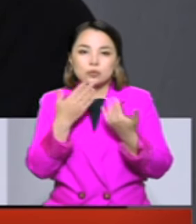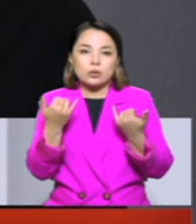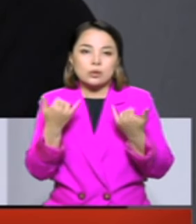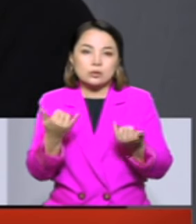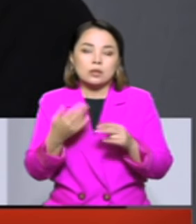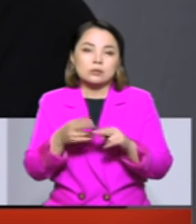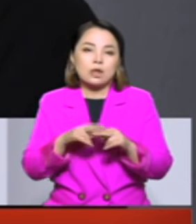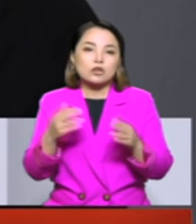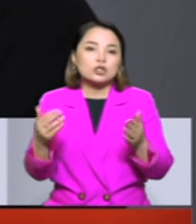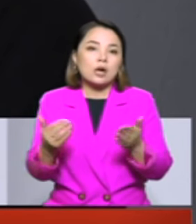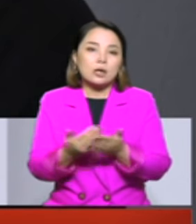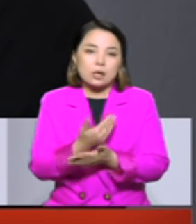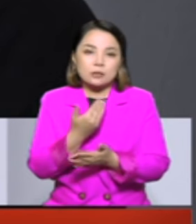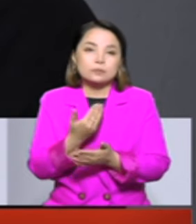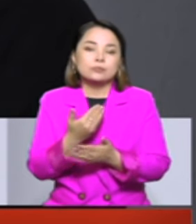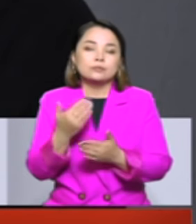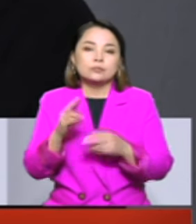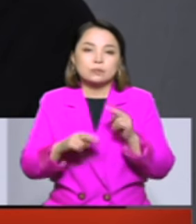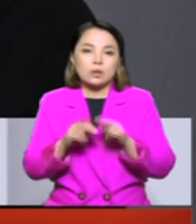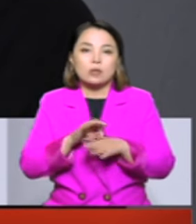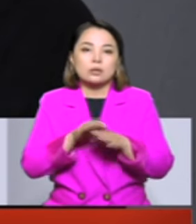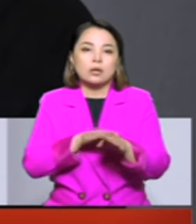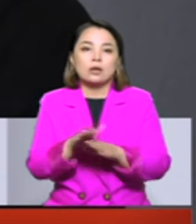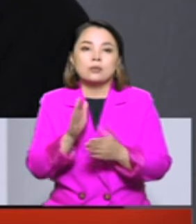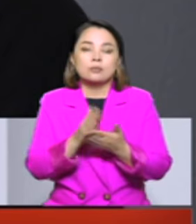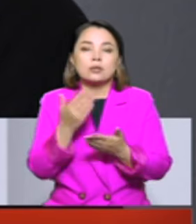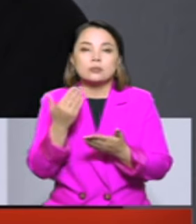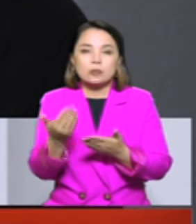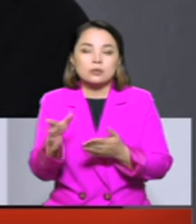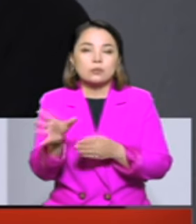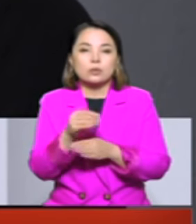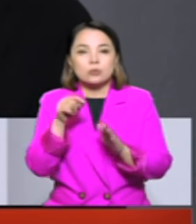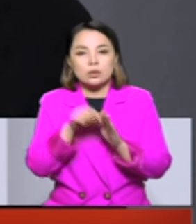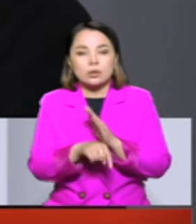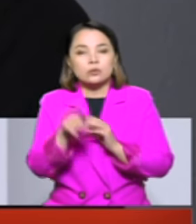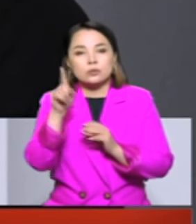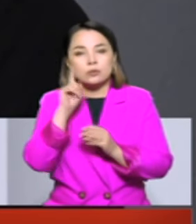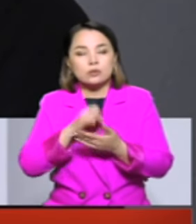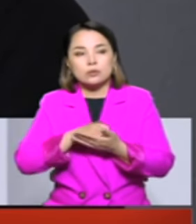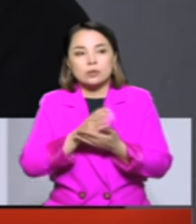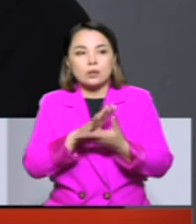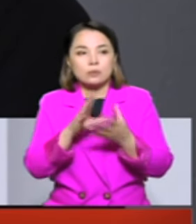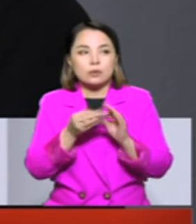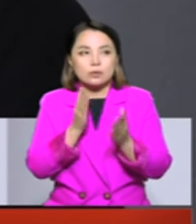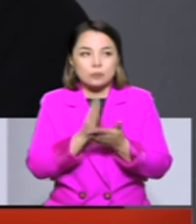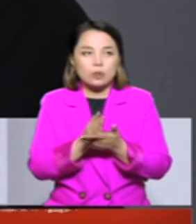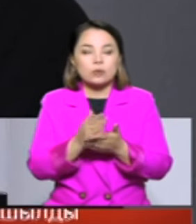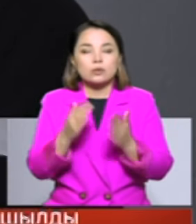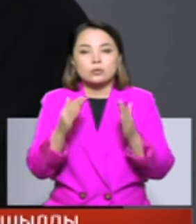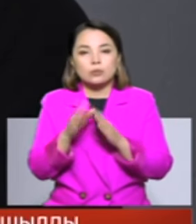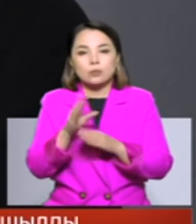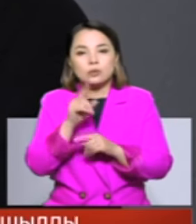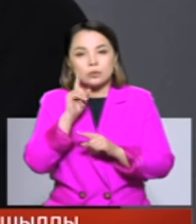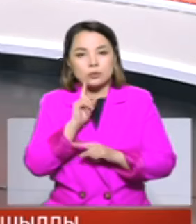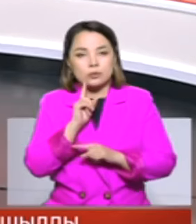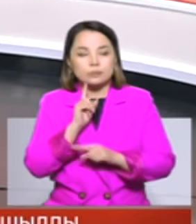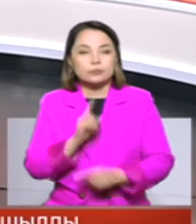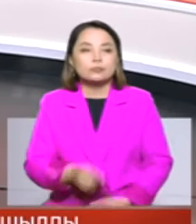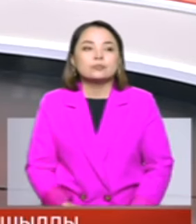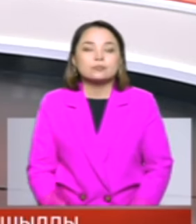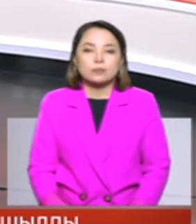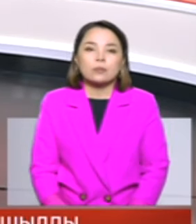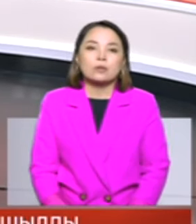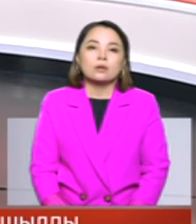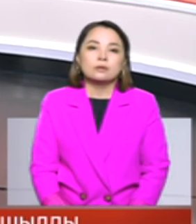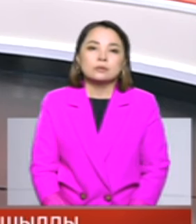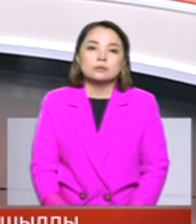кәдімгі жаңа немен салынған іші бәрі. Маңайда жақсы, үй жалпы ұнайды.